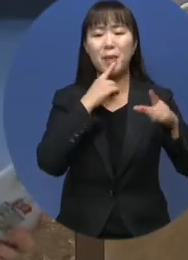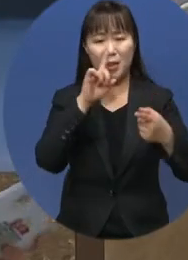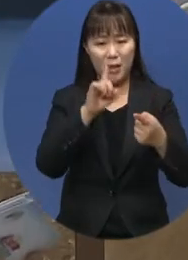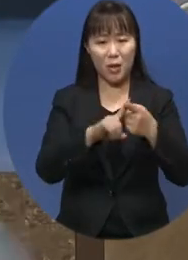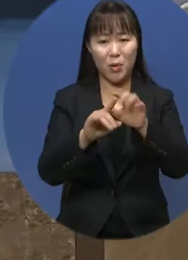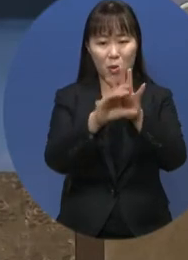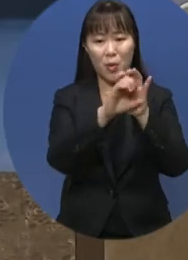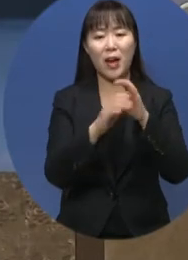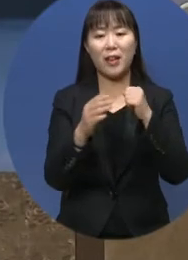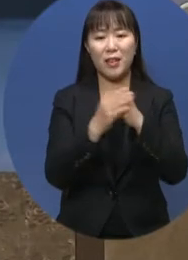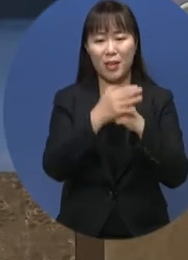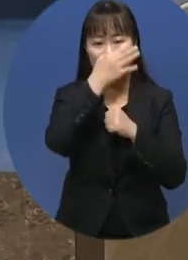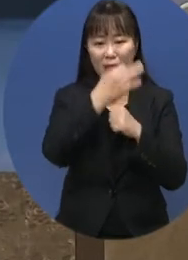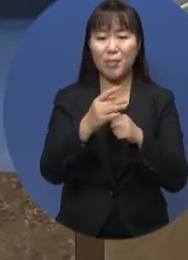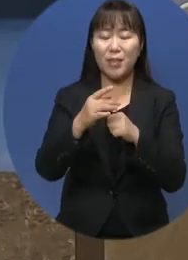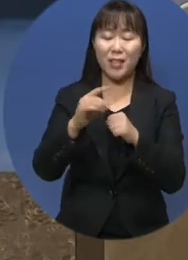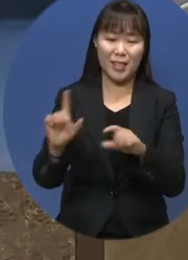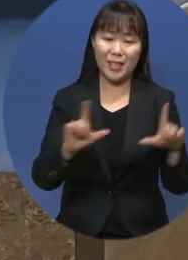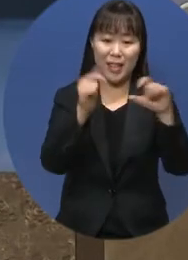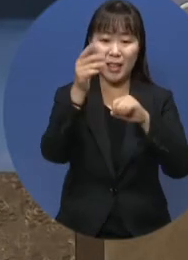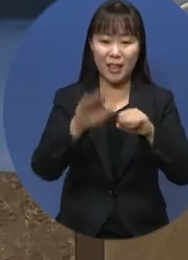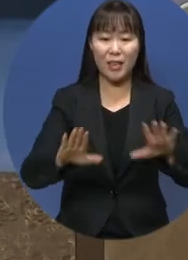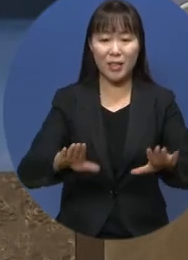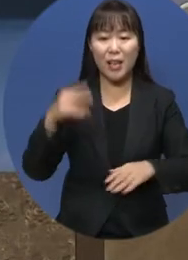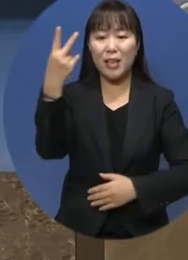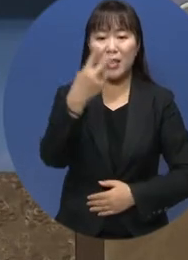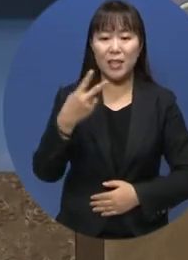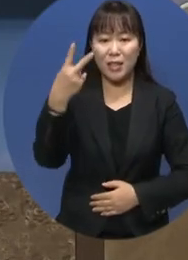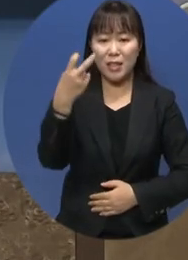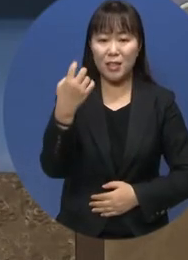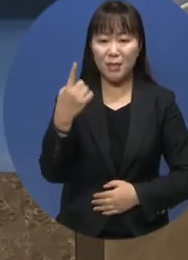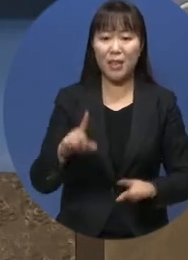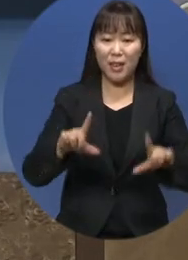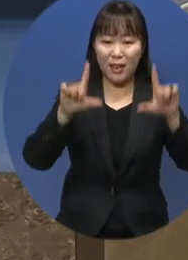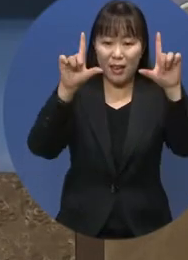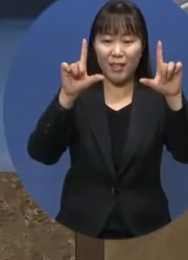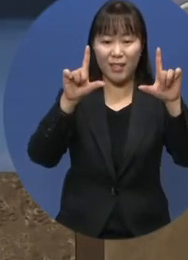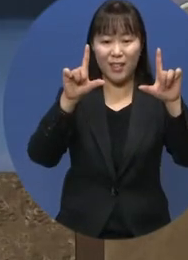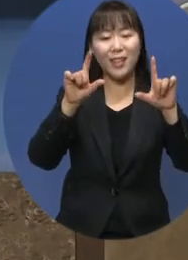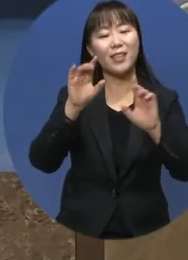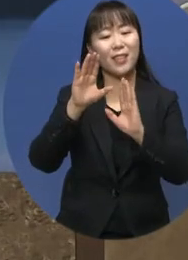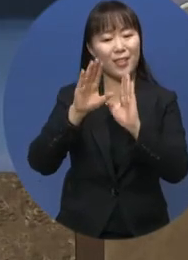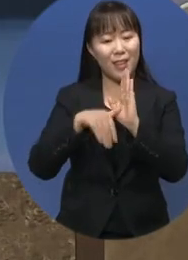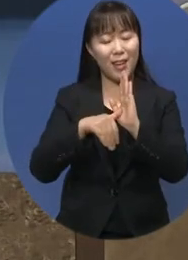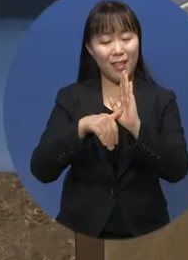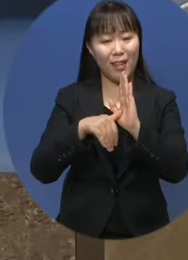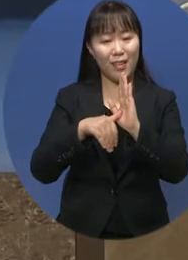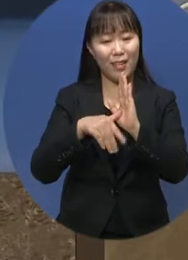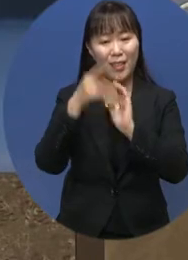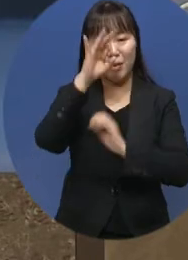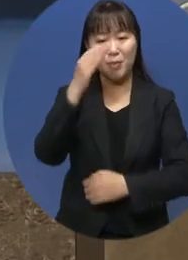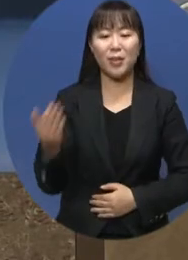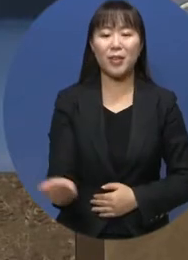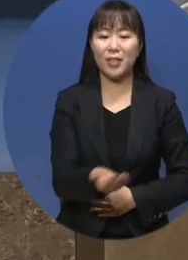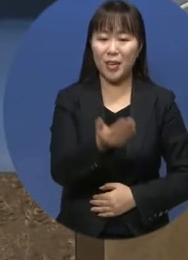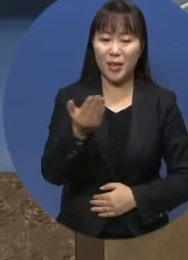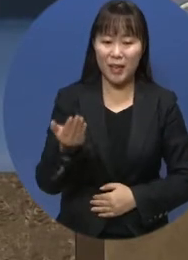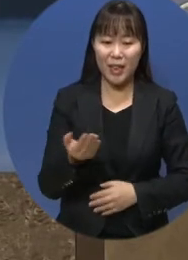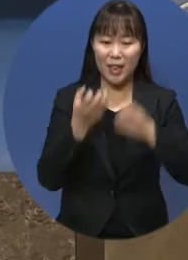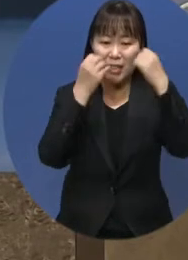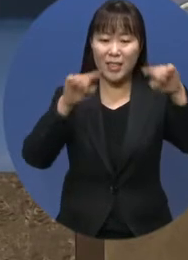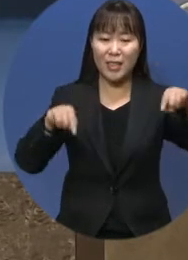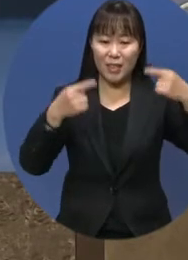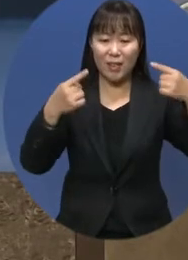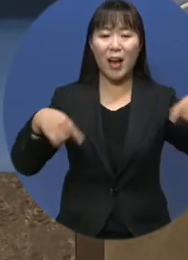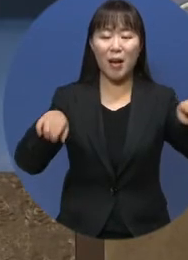코로나 로 좀 힘든 한 해 왔는데 이제 2021년 이잖아요 2021년 새해를 맞아서 시청자분들께 10년이